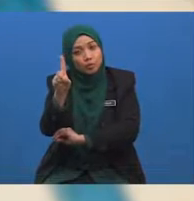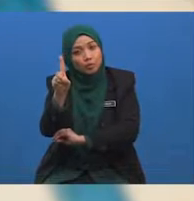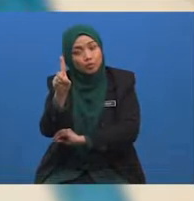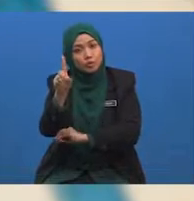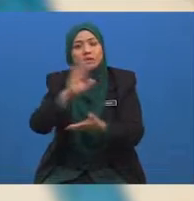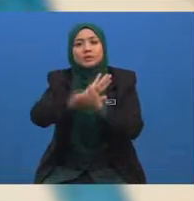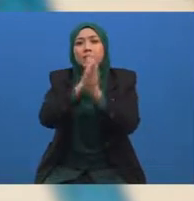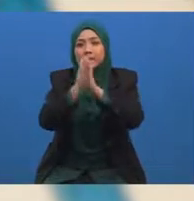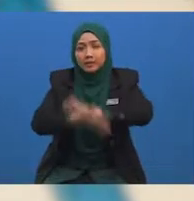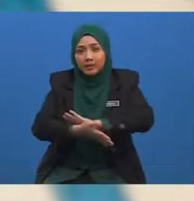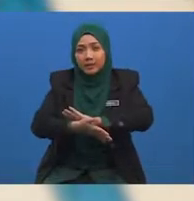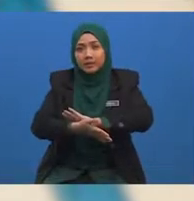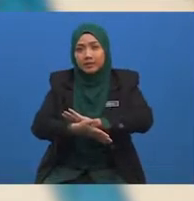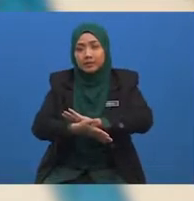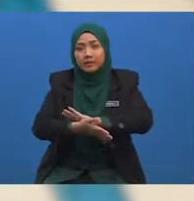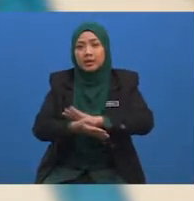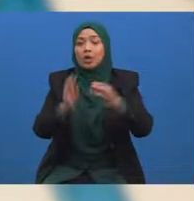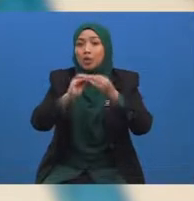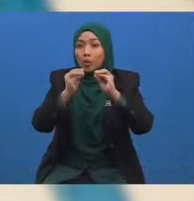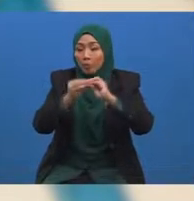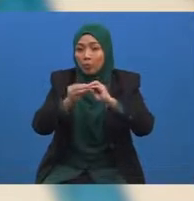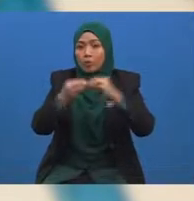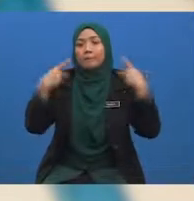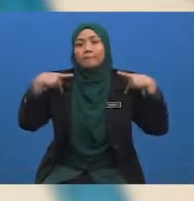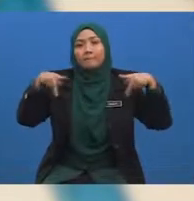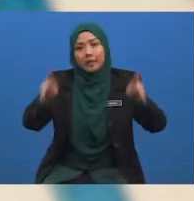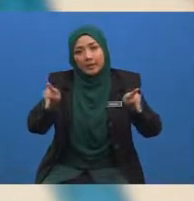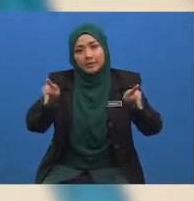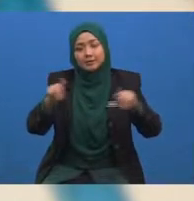Maka, ia merupakan nombor perdana.